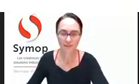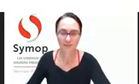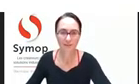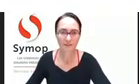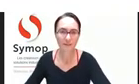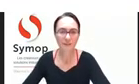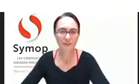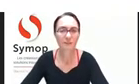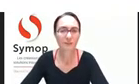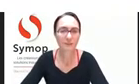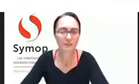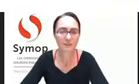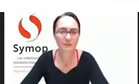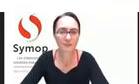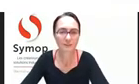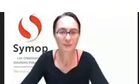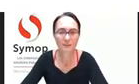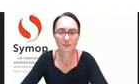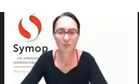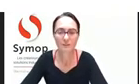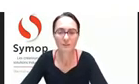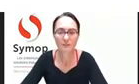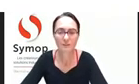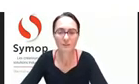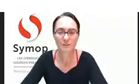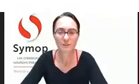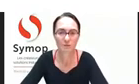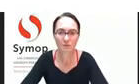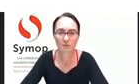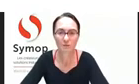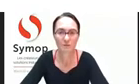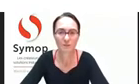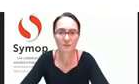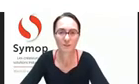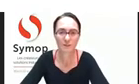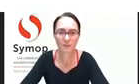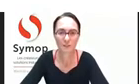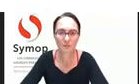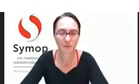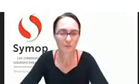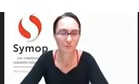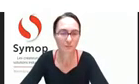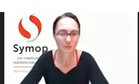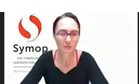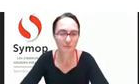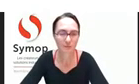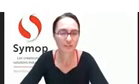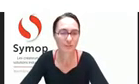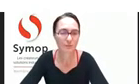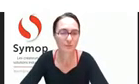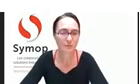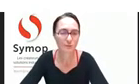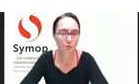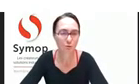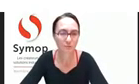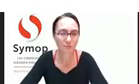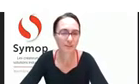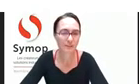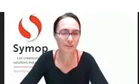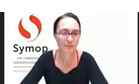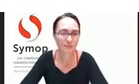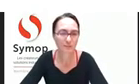et accueillir les trois intervenants de cette séquence dédiée à la maintenance préventive. Donc, nous avons